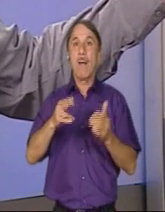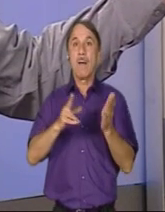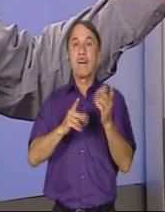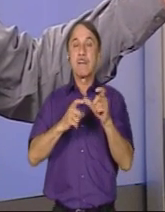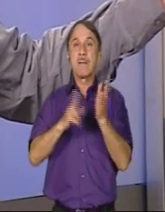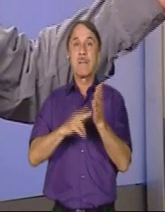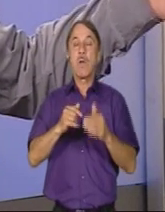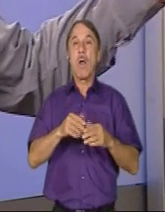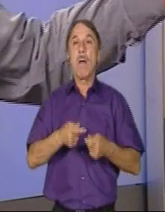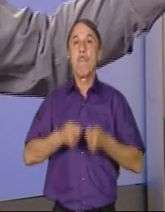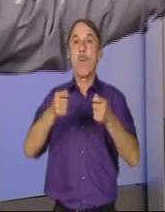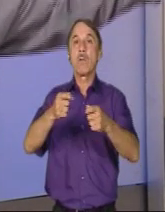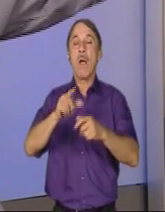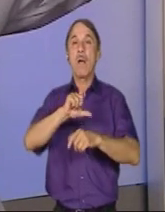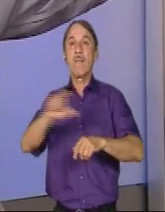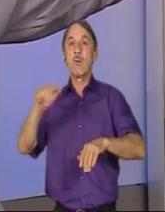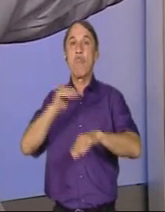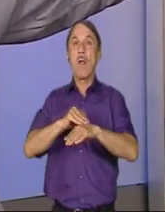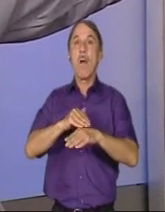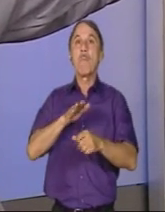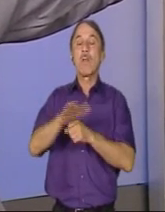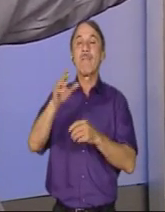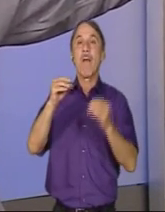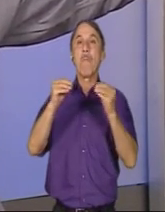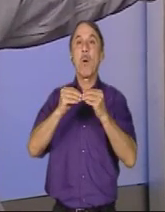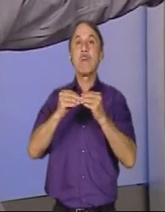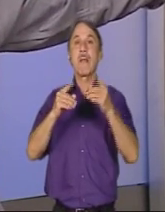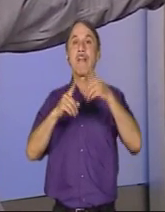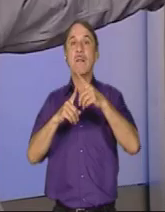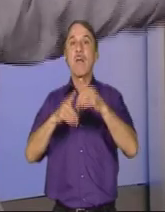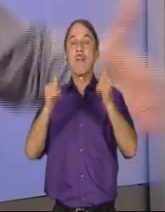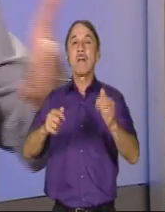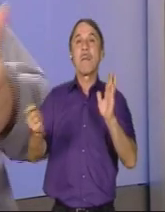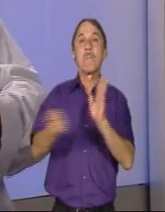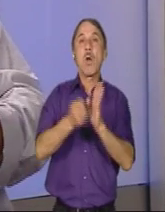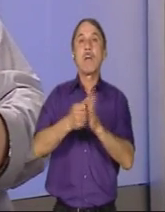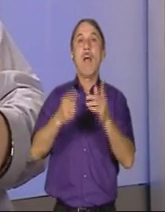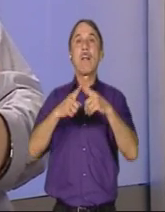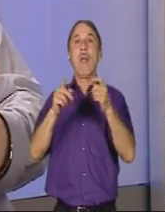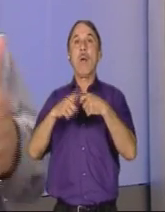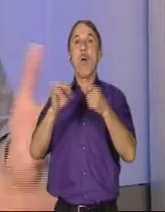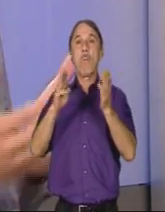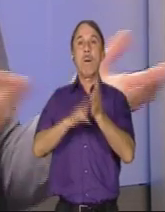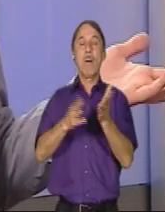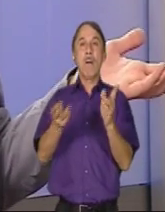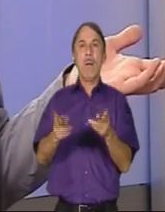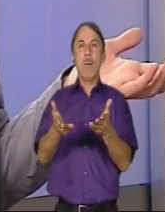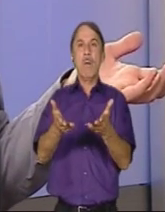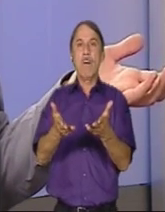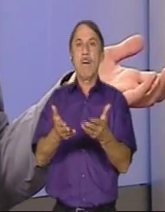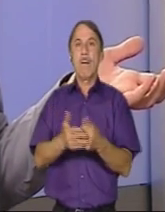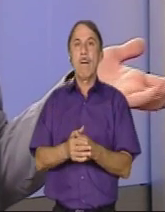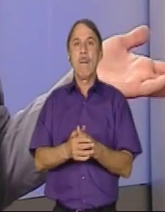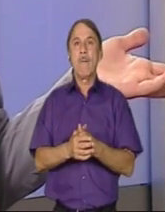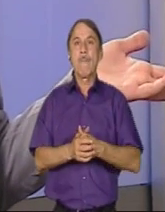stranka koja je 2011. podnosila krivične prijave protiv režima Borisa Tadića zbog prodaje Telekoma, a danas prodaje Telekom. Dakle, šta je Srpska